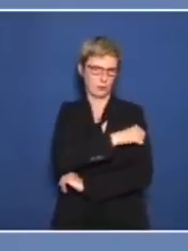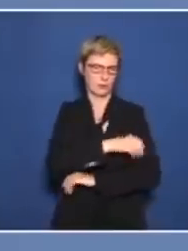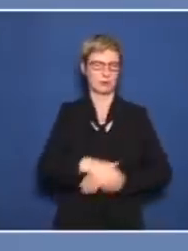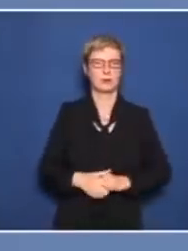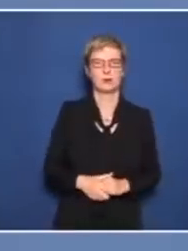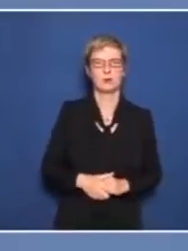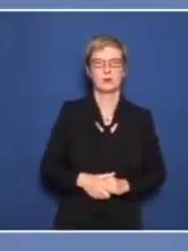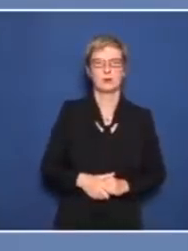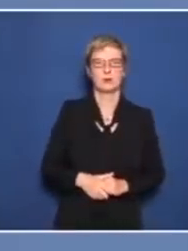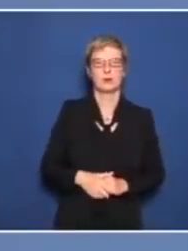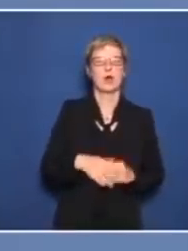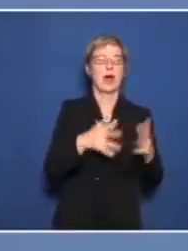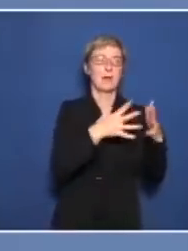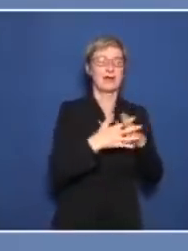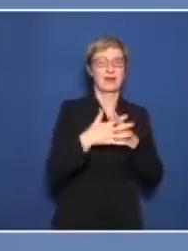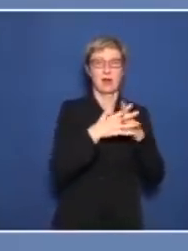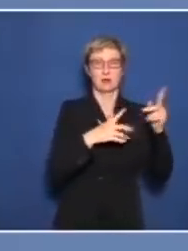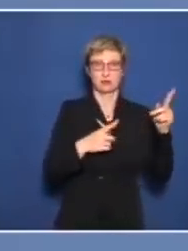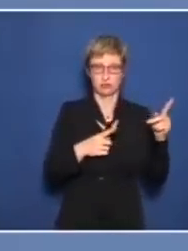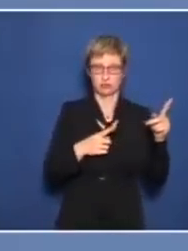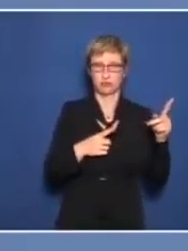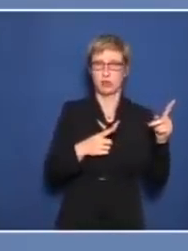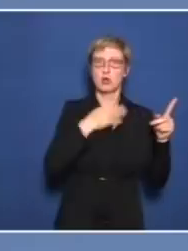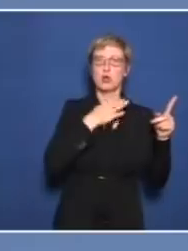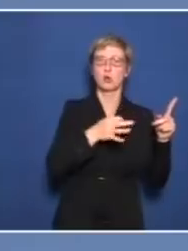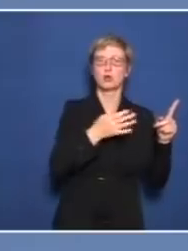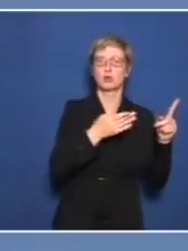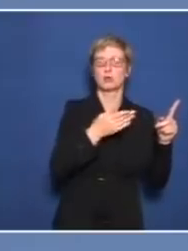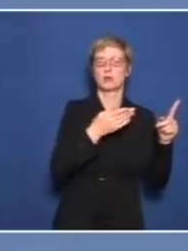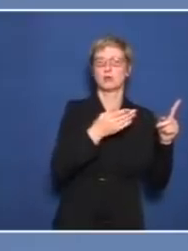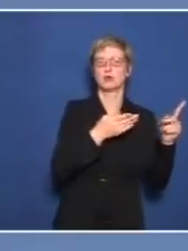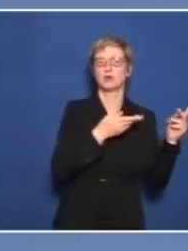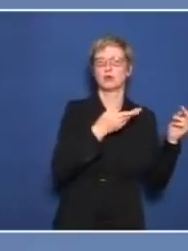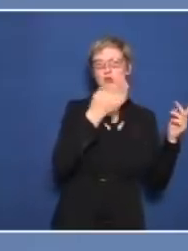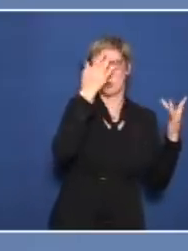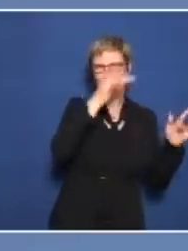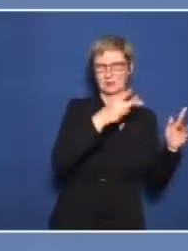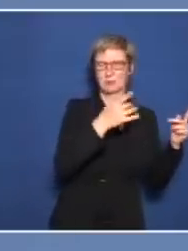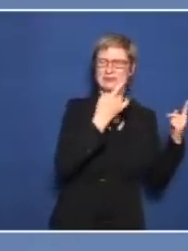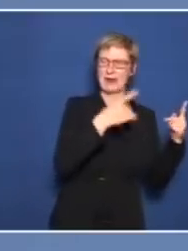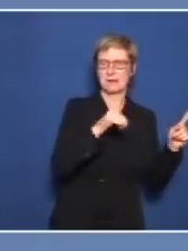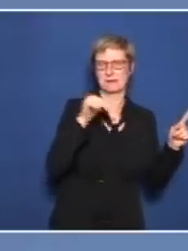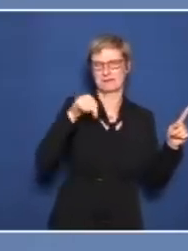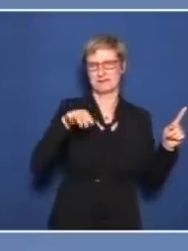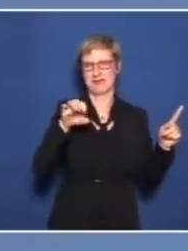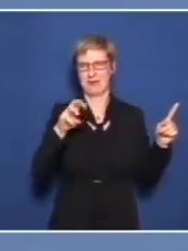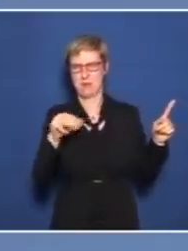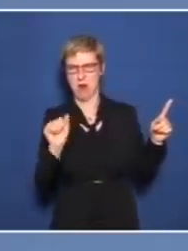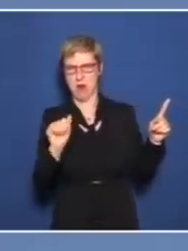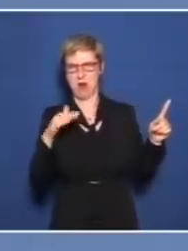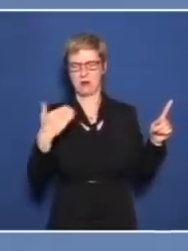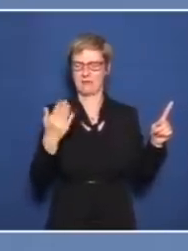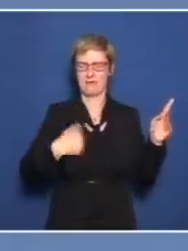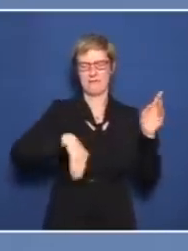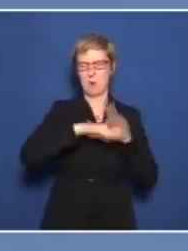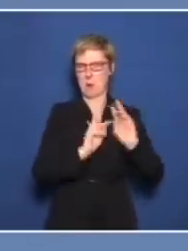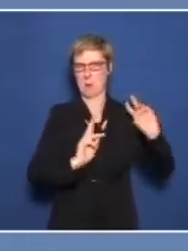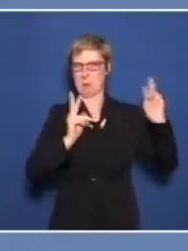Parameter als bei einer amerikanischen Notzulassung. Deswegen kann man das nicht eins zu eins übertragen. Aber Stand